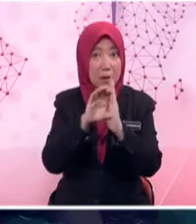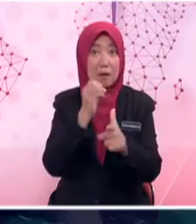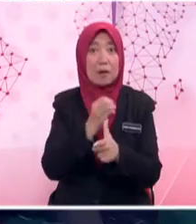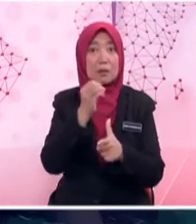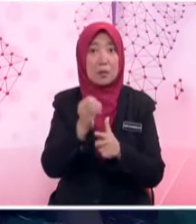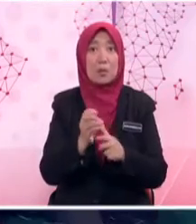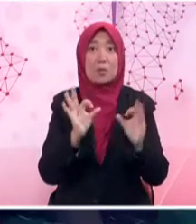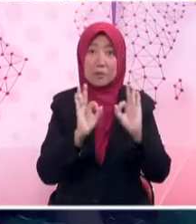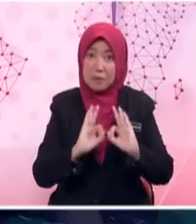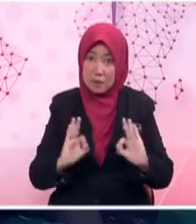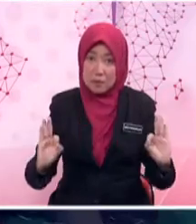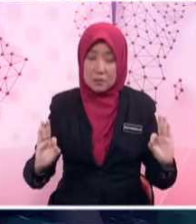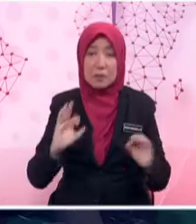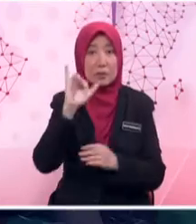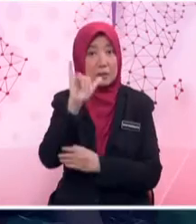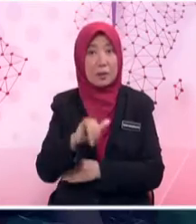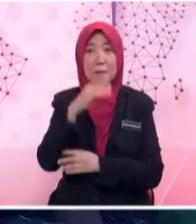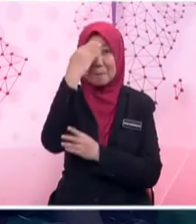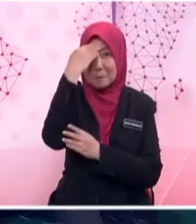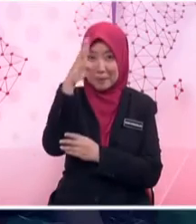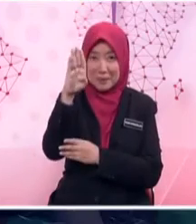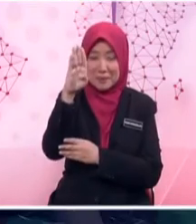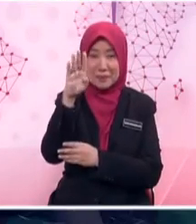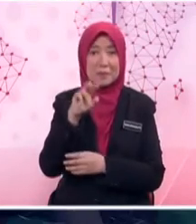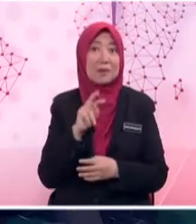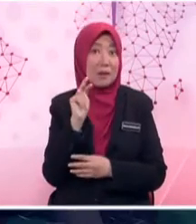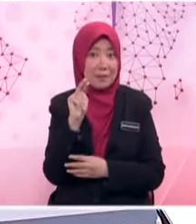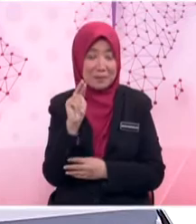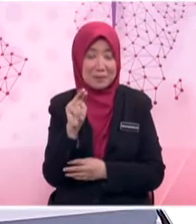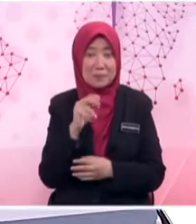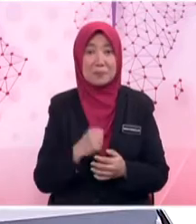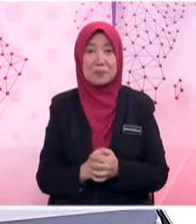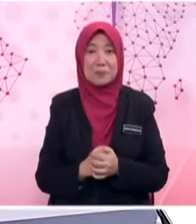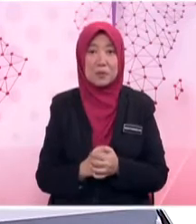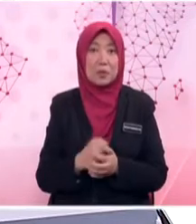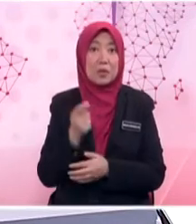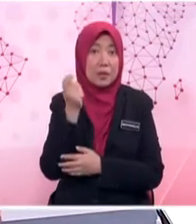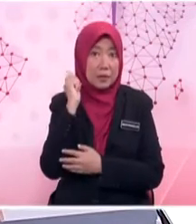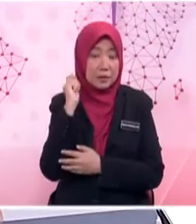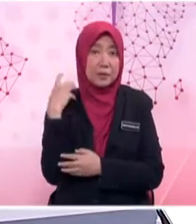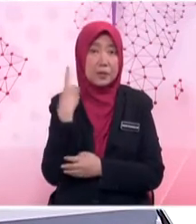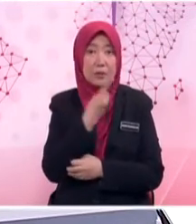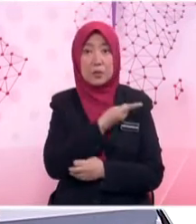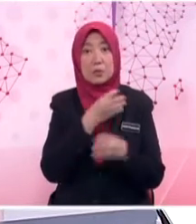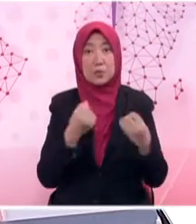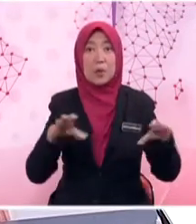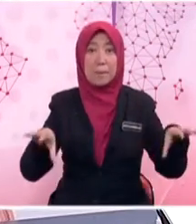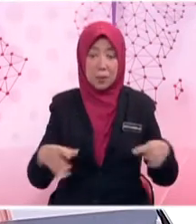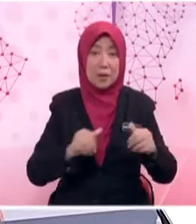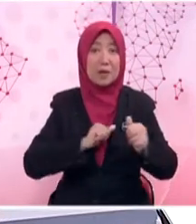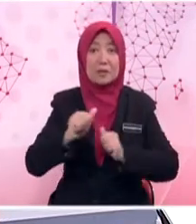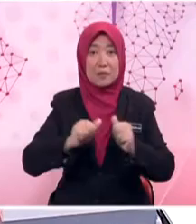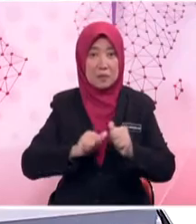Cikgu Sheila. Baik, tadi di awalnya kita dah melakukan aktiviti. Apa sebenarnya yang kita lakukan tadi, Cikgu?